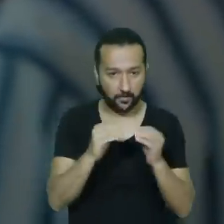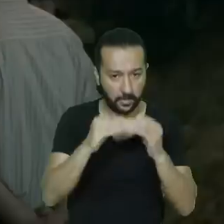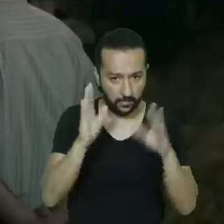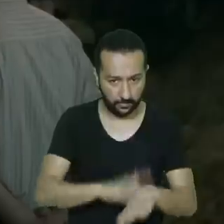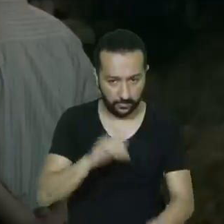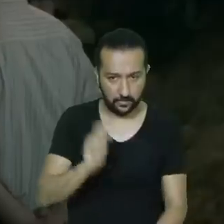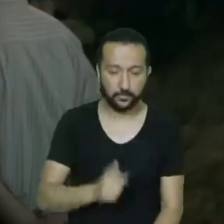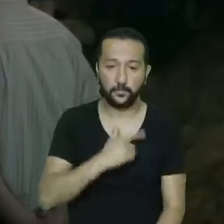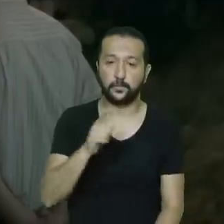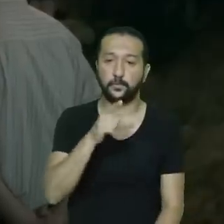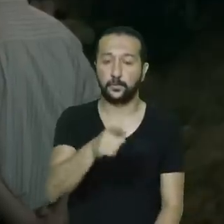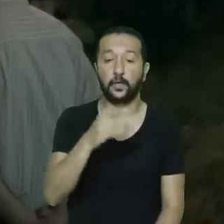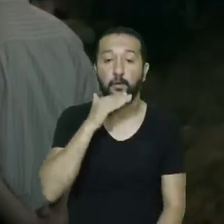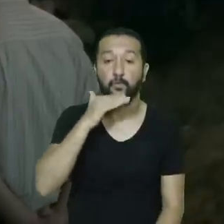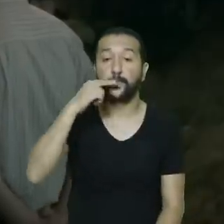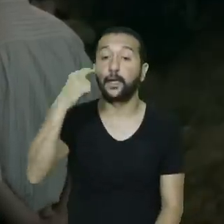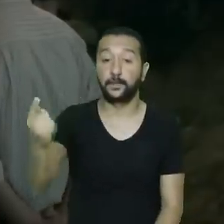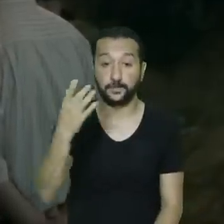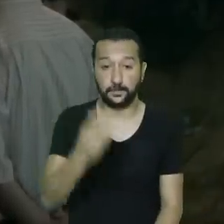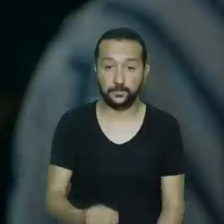hiç? Avrupa demişken,